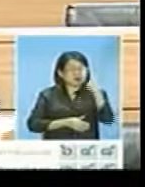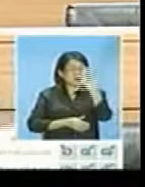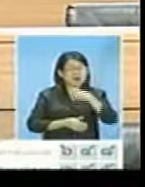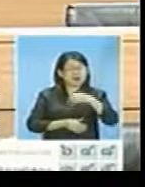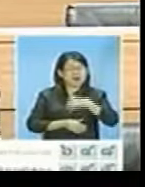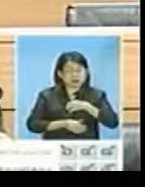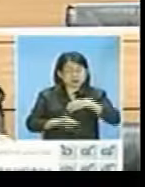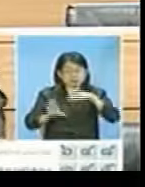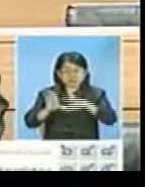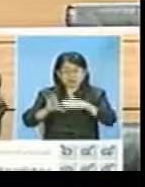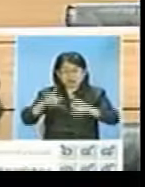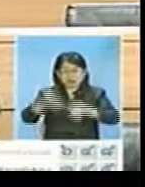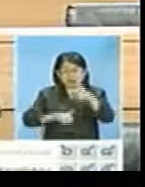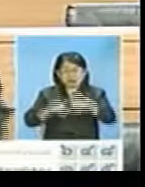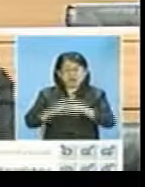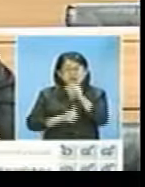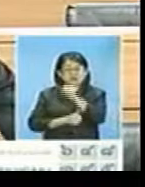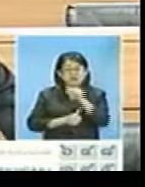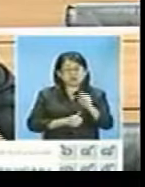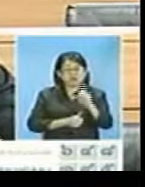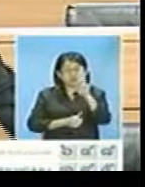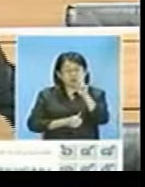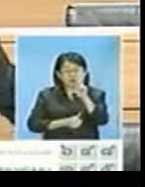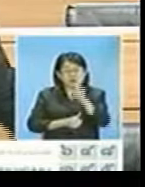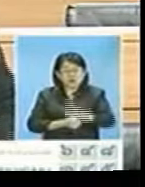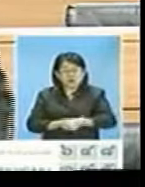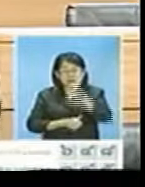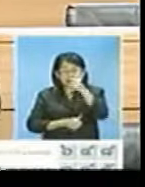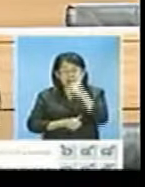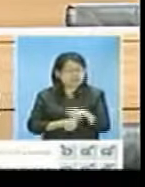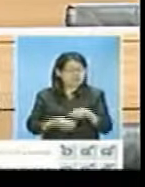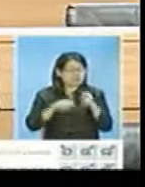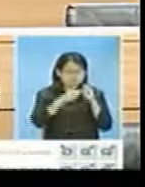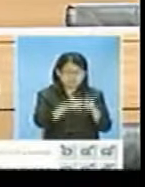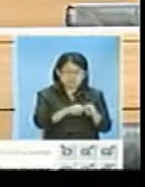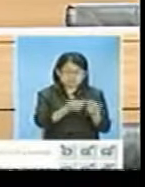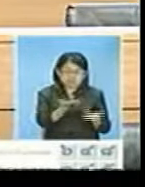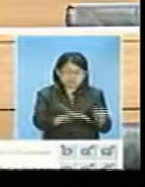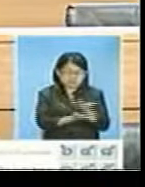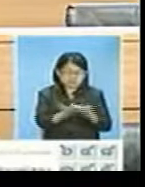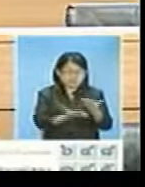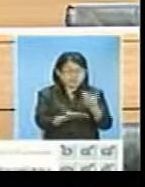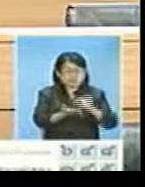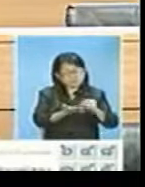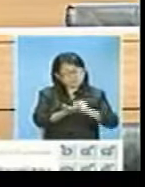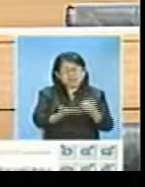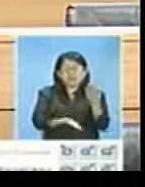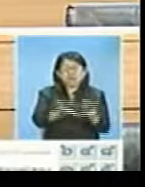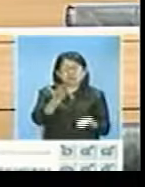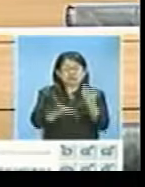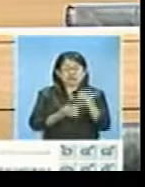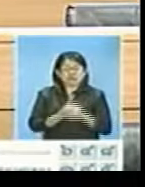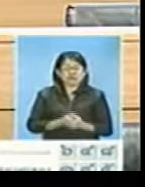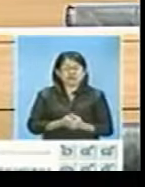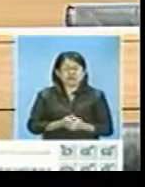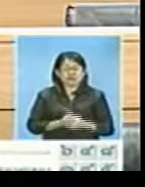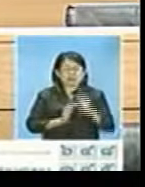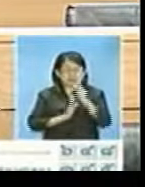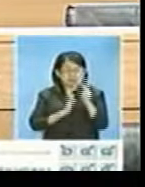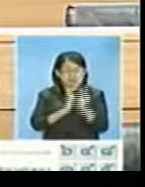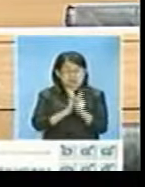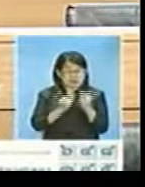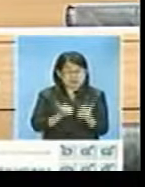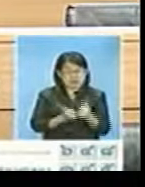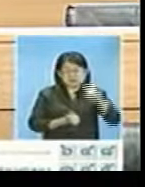สรว่าคุณร่างยังไงก็ได้ร่างยังไงก็ได้นะครับให้รัฐธรรมนูญที่จะเราใช้เวลาตั้งหล